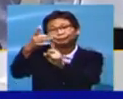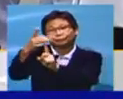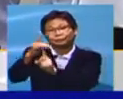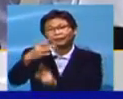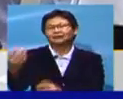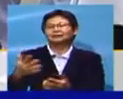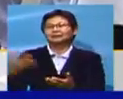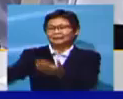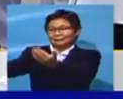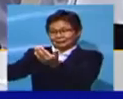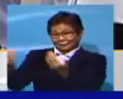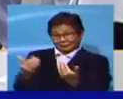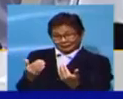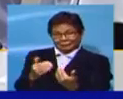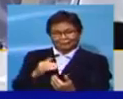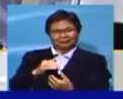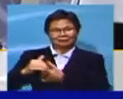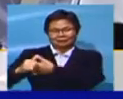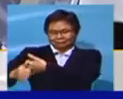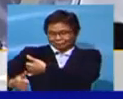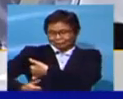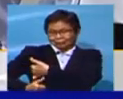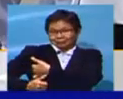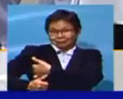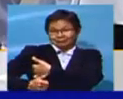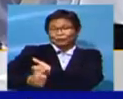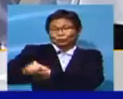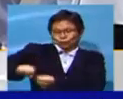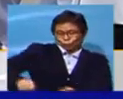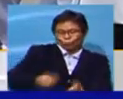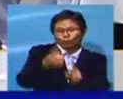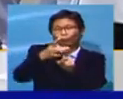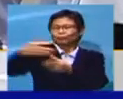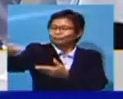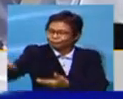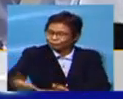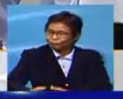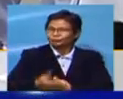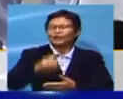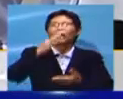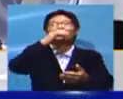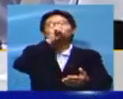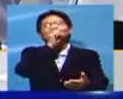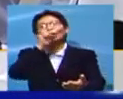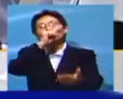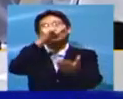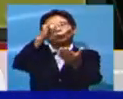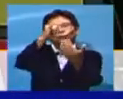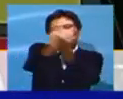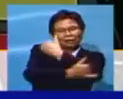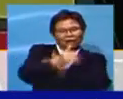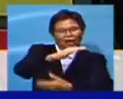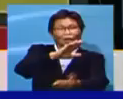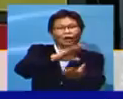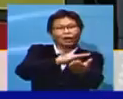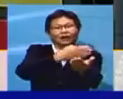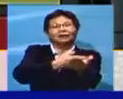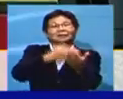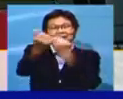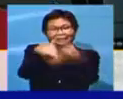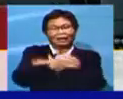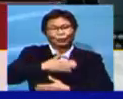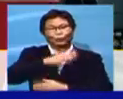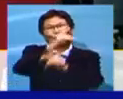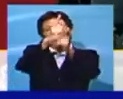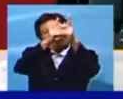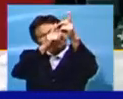Baginda di dataran Panglima tentera darat kem perdana Sungai Besi disambut dengan lagu negaraku dan tembakan meriam kehormatan